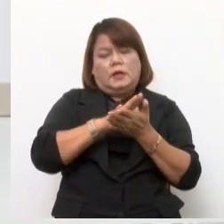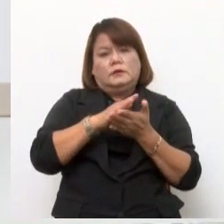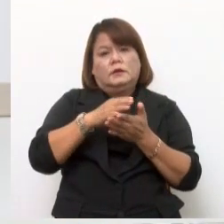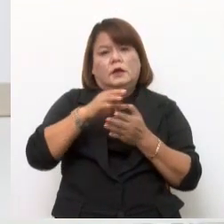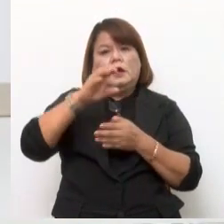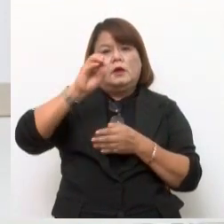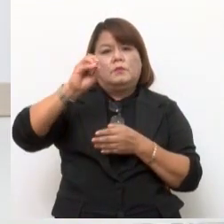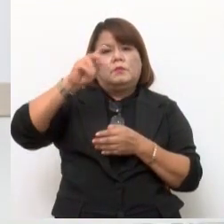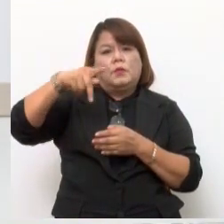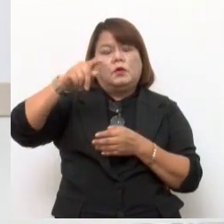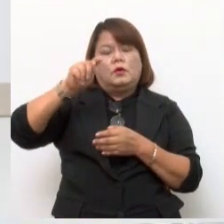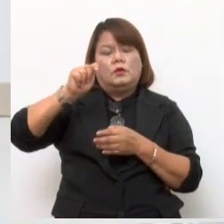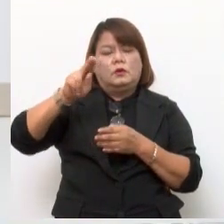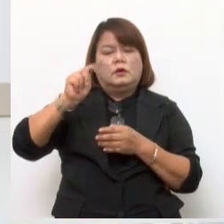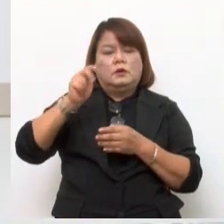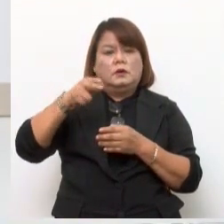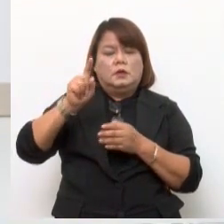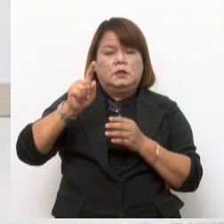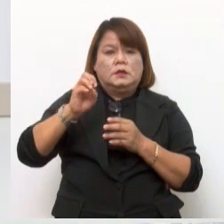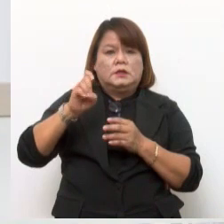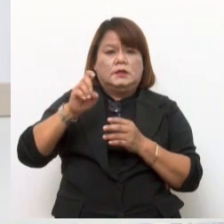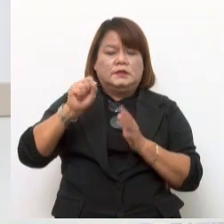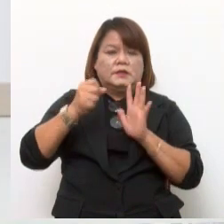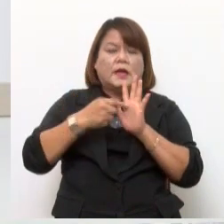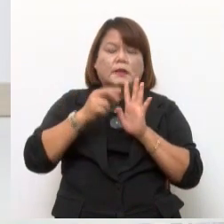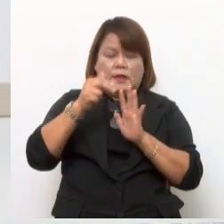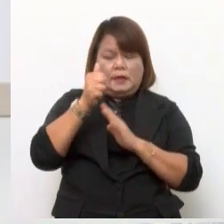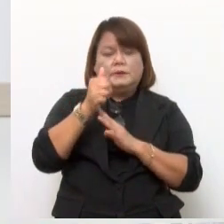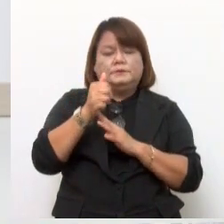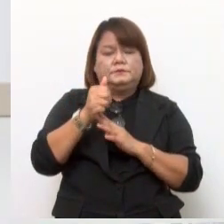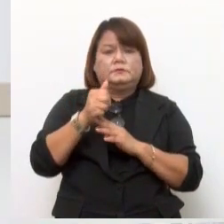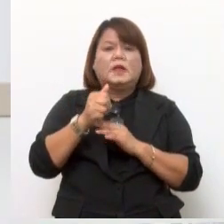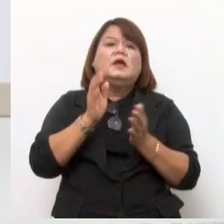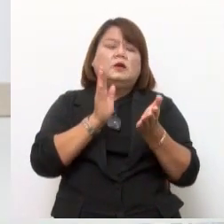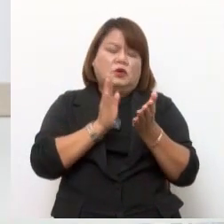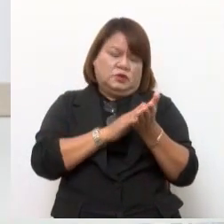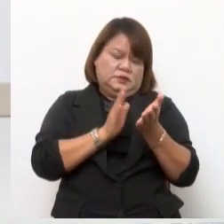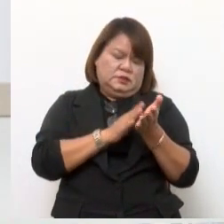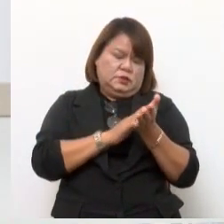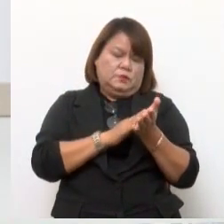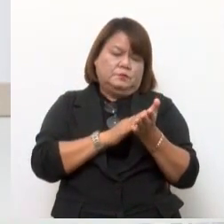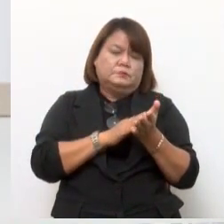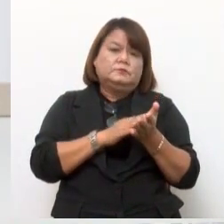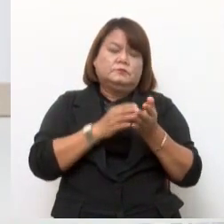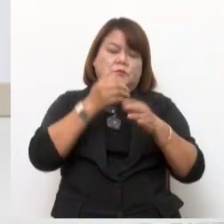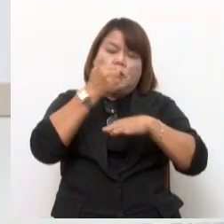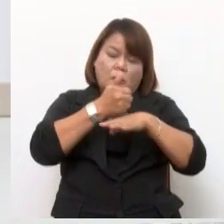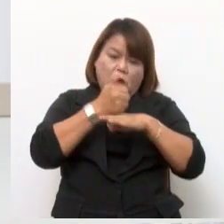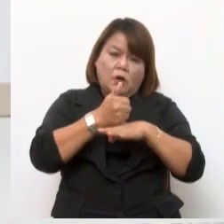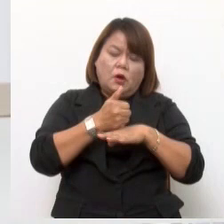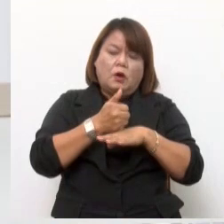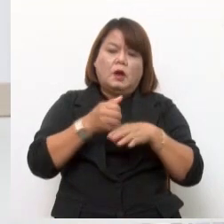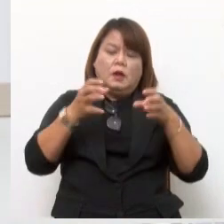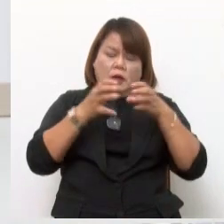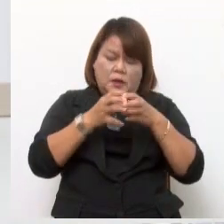ชาสัมพันธ์และขอชื่นชมในน้ำใจของทางพ.โรงเรียนและคณะติวเตอร์นะที่ทางโ